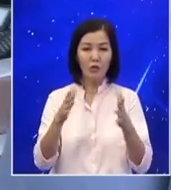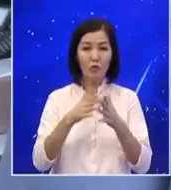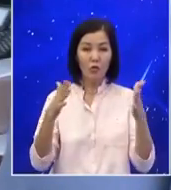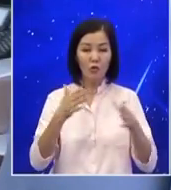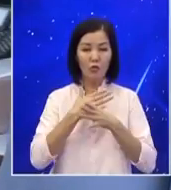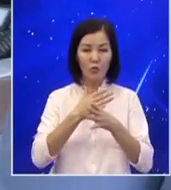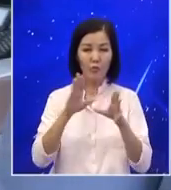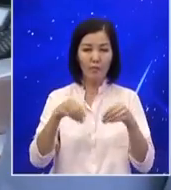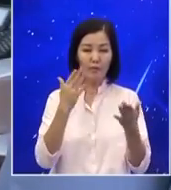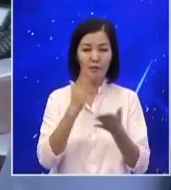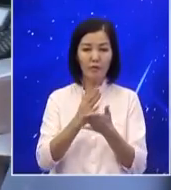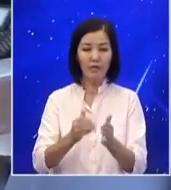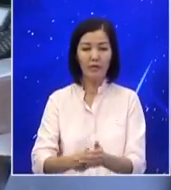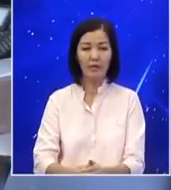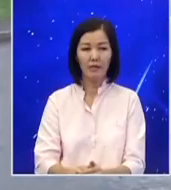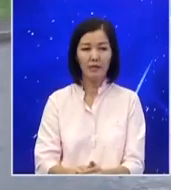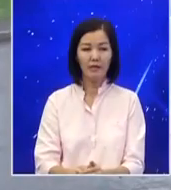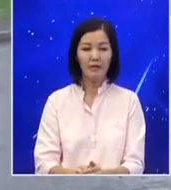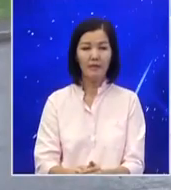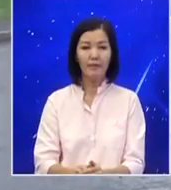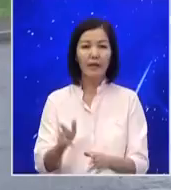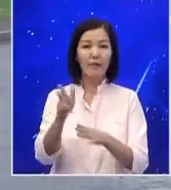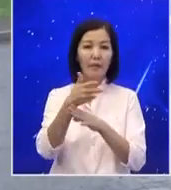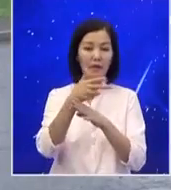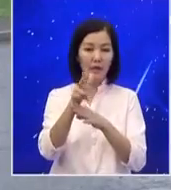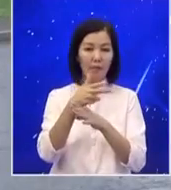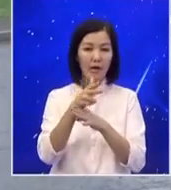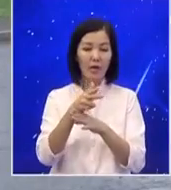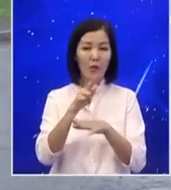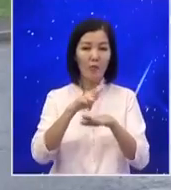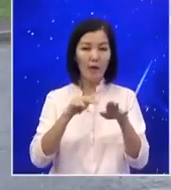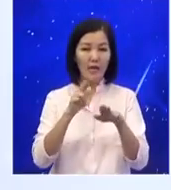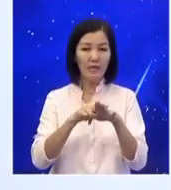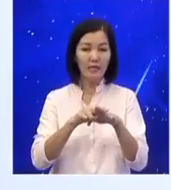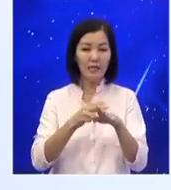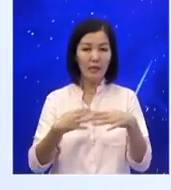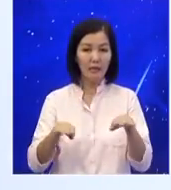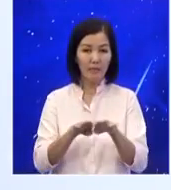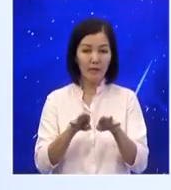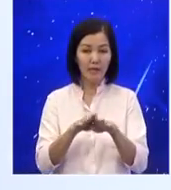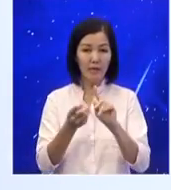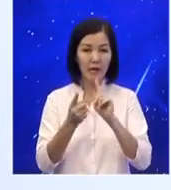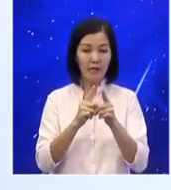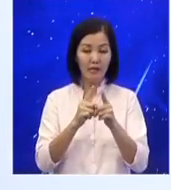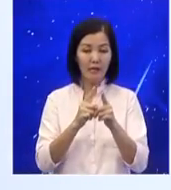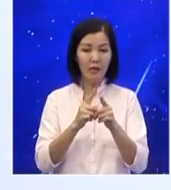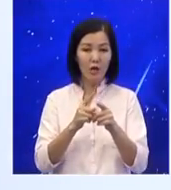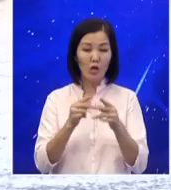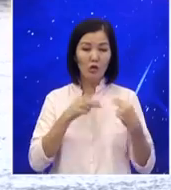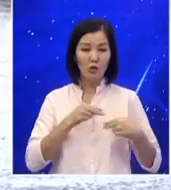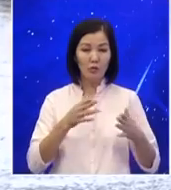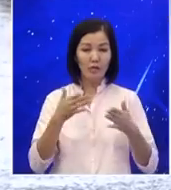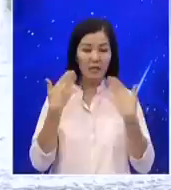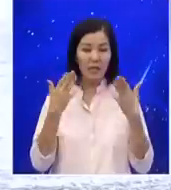үлкен көп деген септігін тигізеді. Бейне бақылау камерасы полиция көзіне айналды. Мамандардың жұмысын жеңілдетті. Көп деген